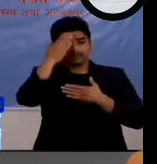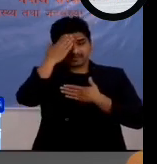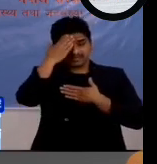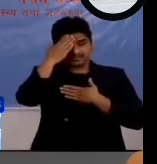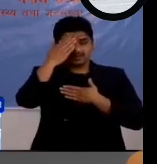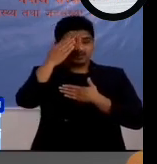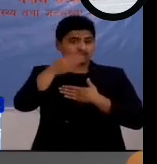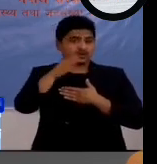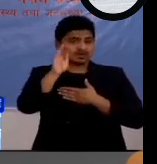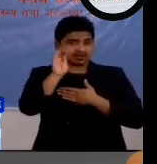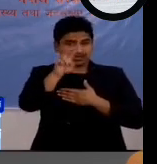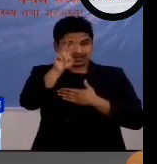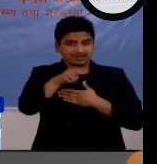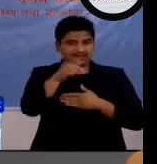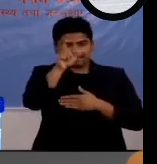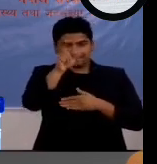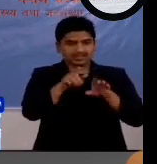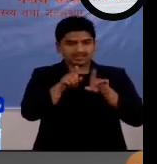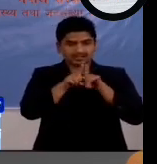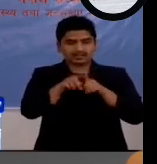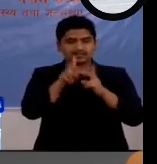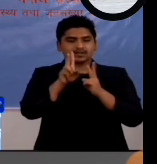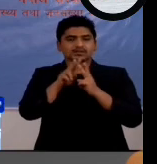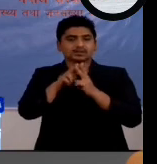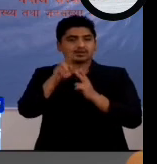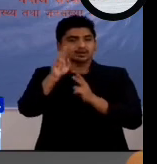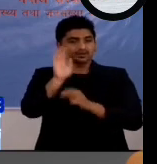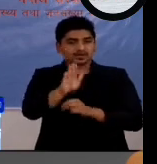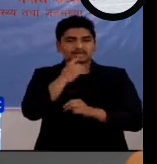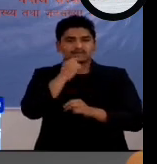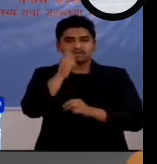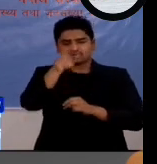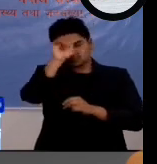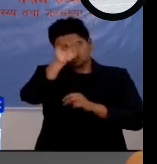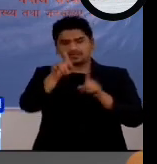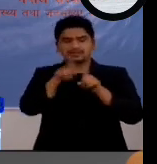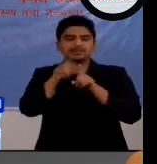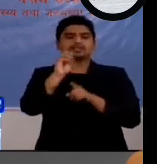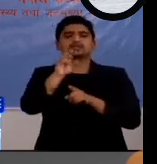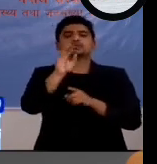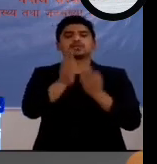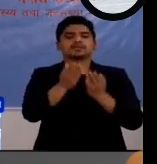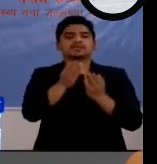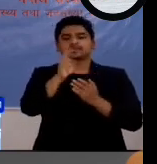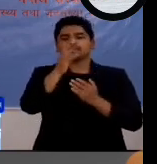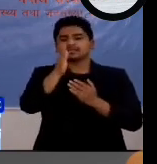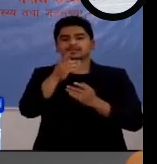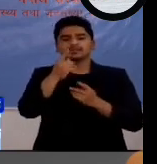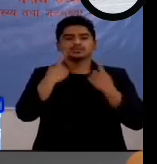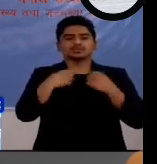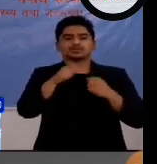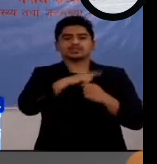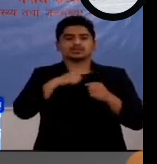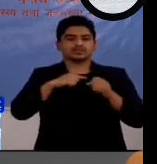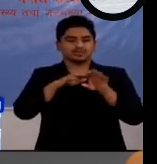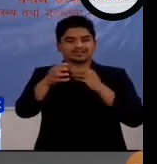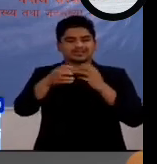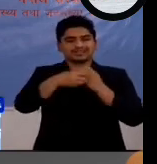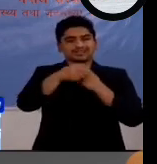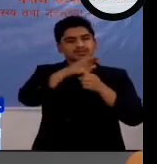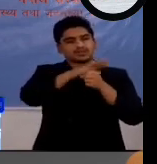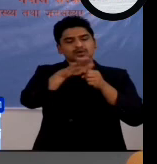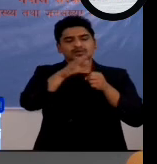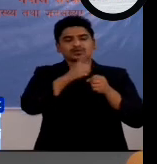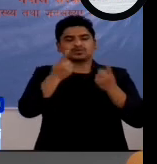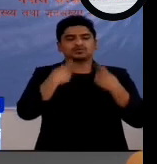अथवा संक्रमित हुन सक्ने अवस्थाका व्यक्तिसँग सम्पर्क भएको थियो भने त्यो सूचना दिनु होला। त्यसले गर्दा हाम्रो स्वास्थ्य कर्मीहरू,